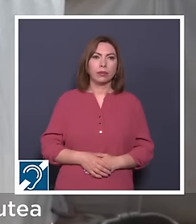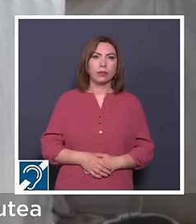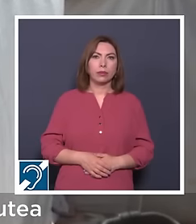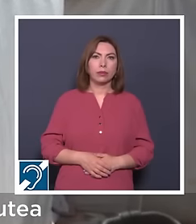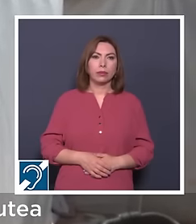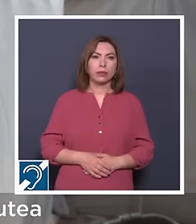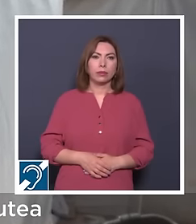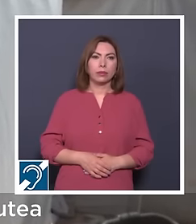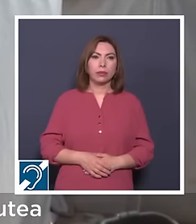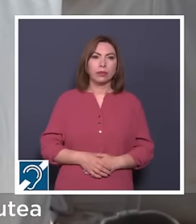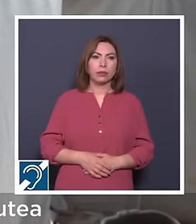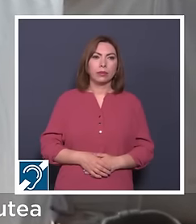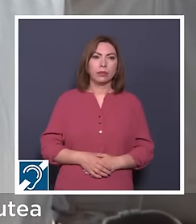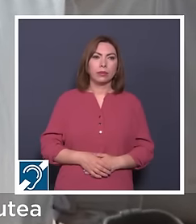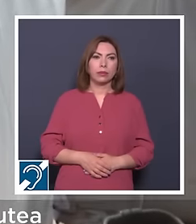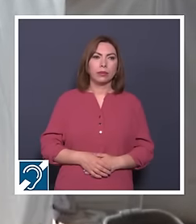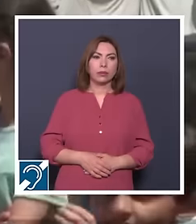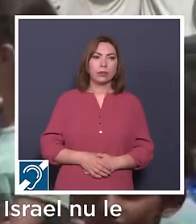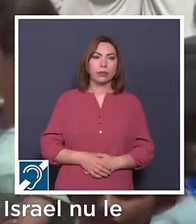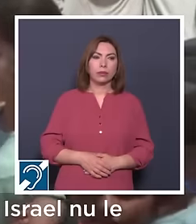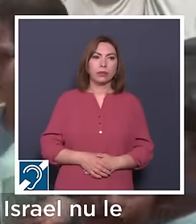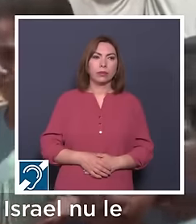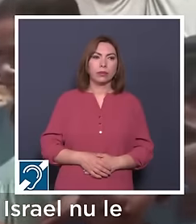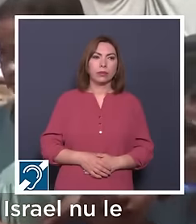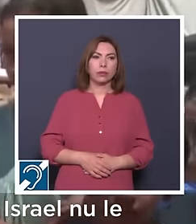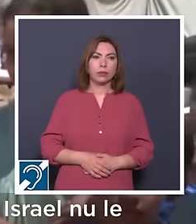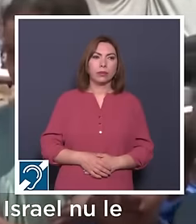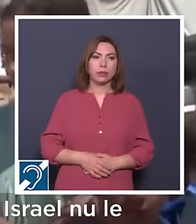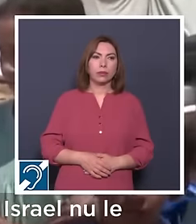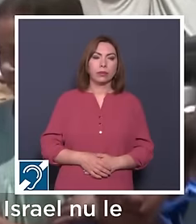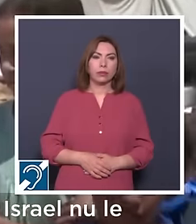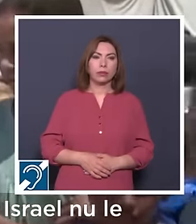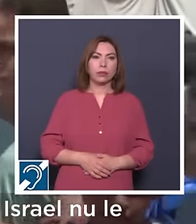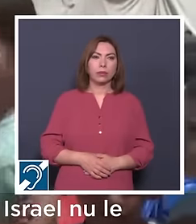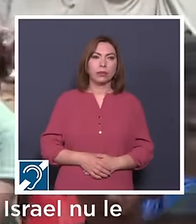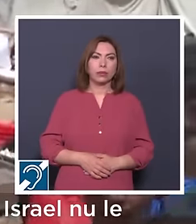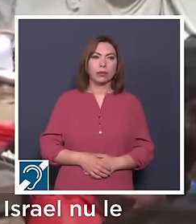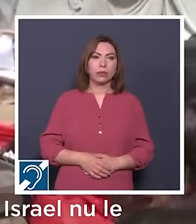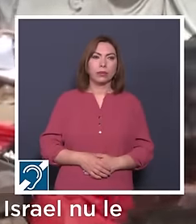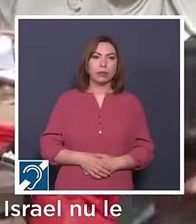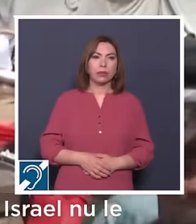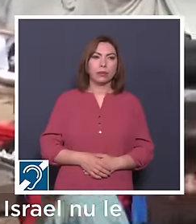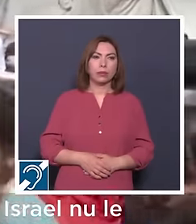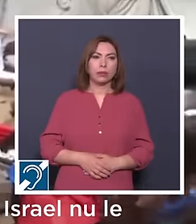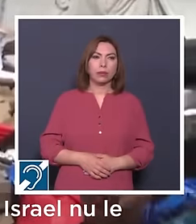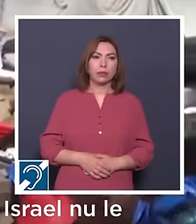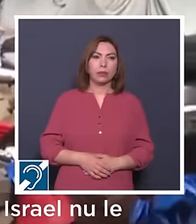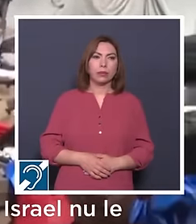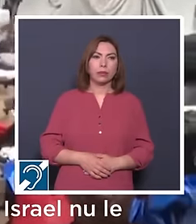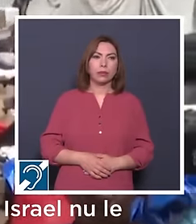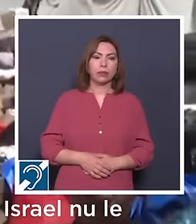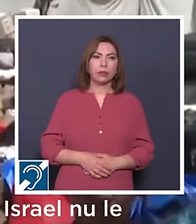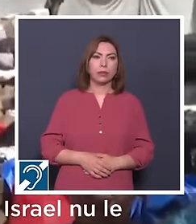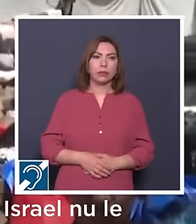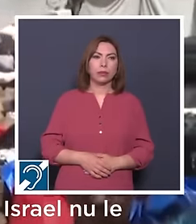ونروح على ديارنا سالمين غنمين إن شاء الله ما أظن توافق ما بهمهاش إحنا كتير يعني